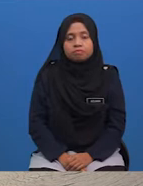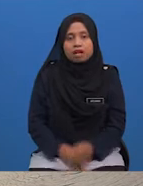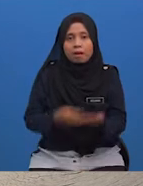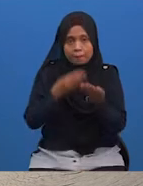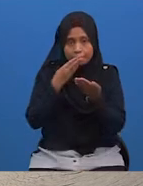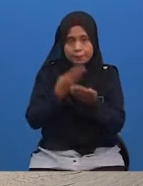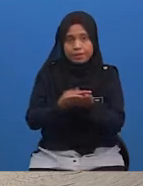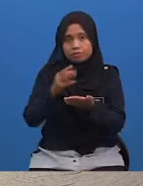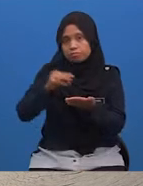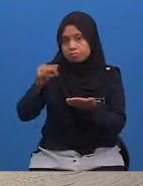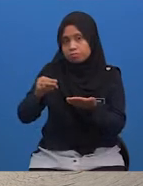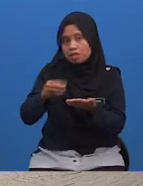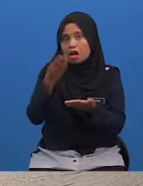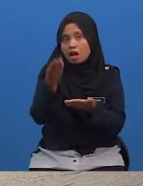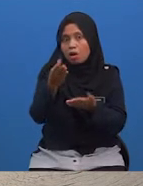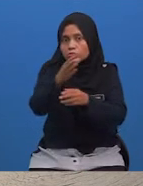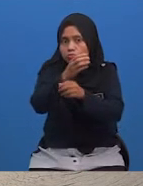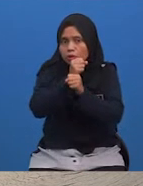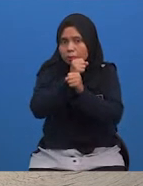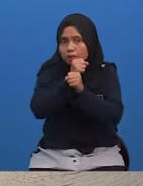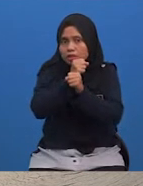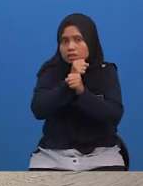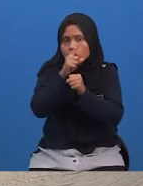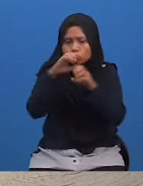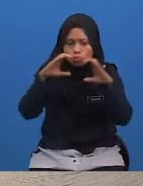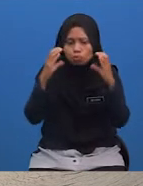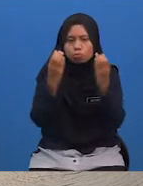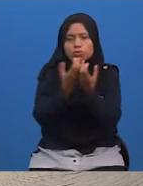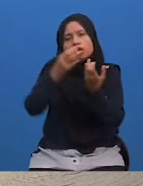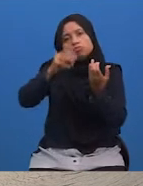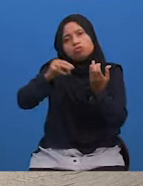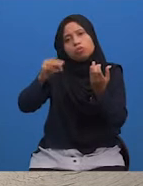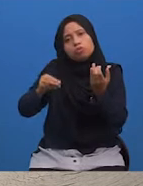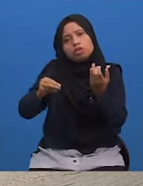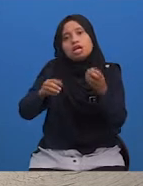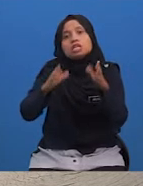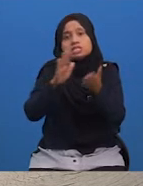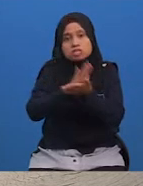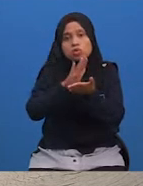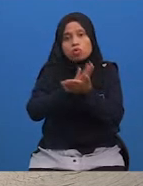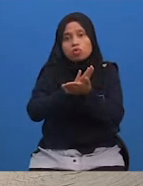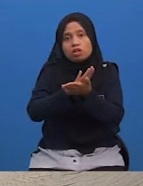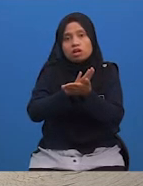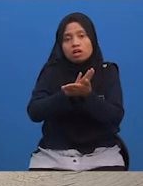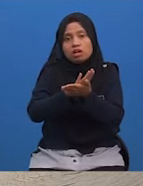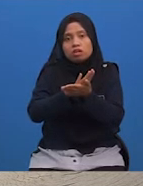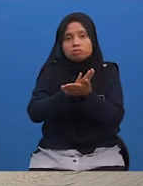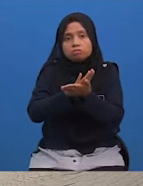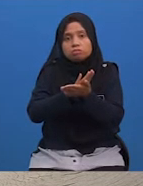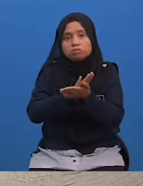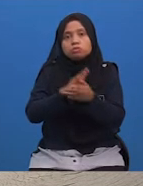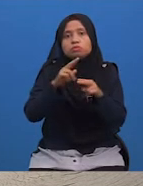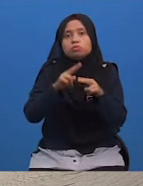Baik murid-murid, kamu mendapati sekumpulan murid-murid sekolah meluangkan masa